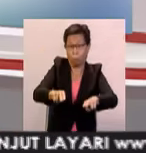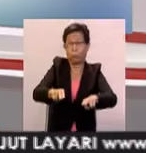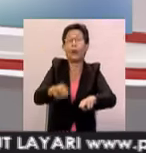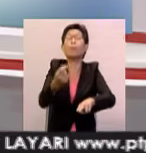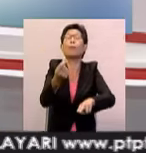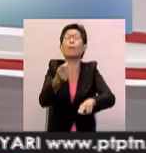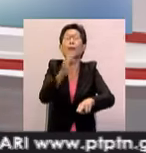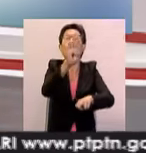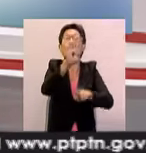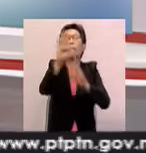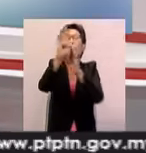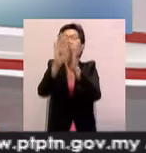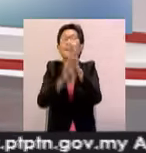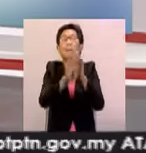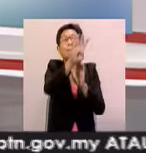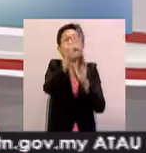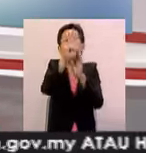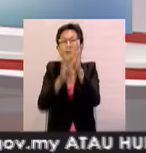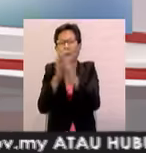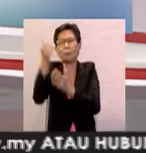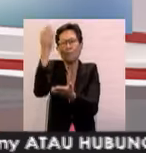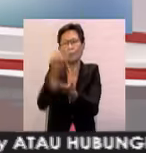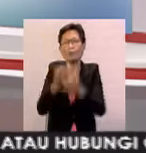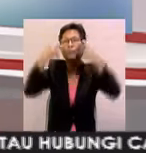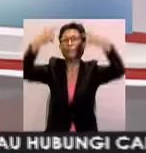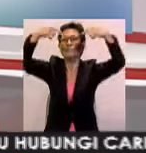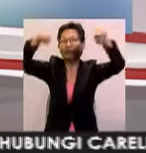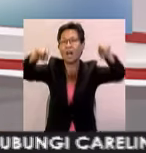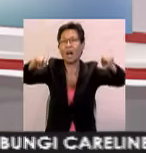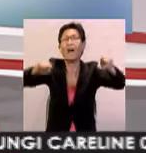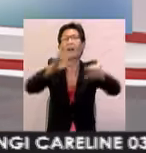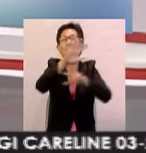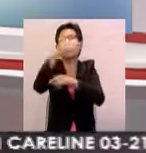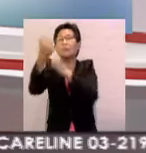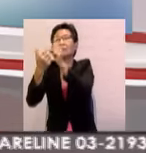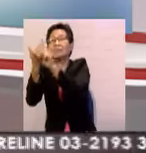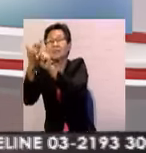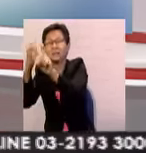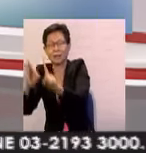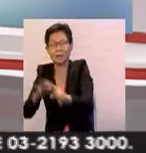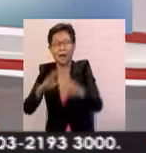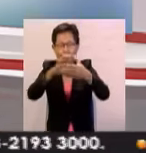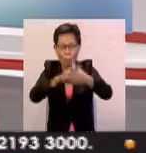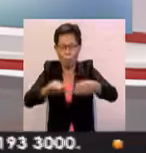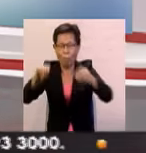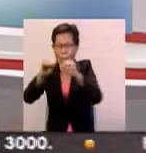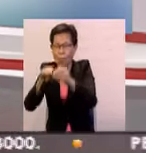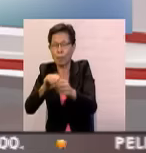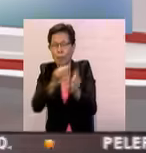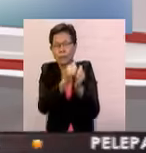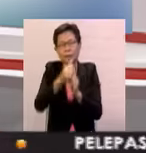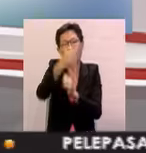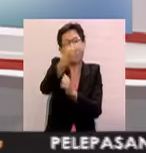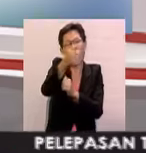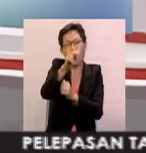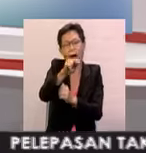kontrak RM4 bilion menjadi bukti kejayaan 5 2019 dan perincian lanjut bersama Hanim Muhili di